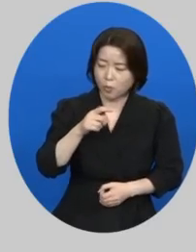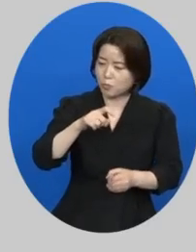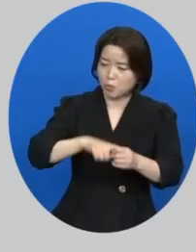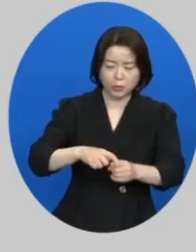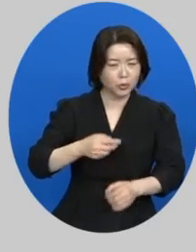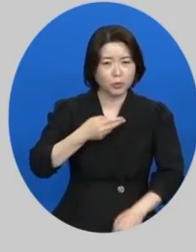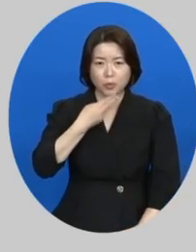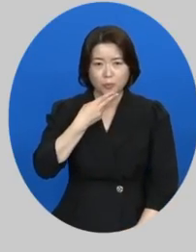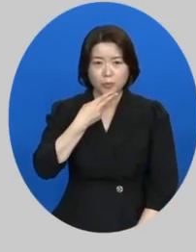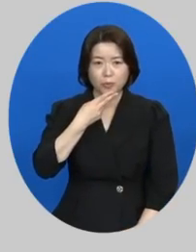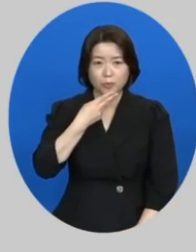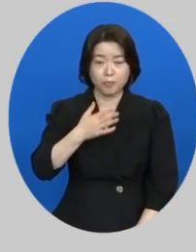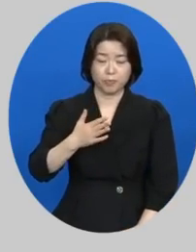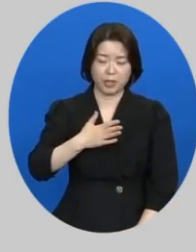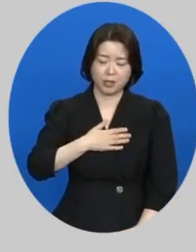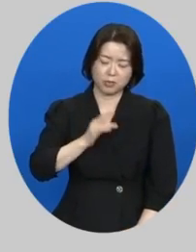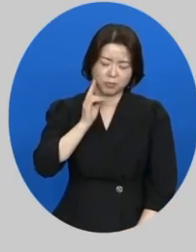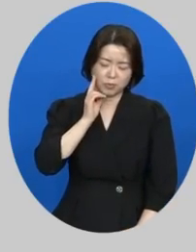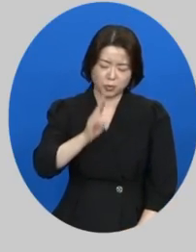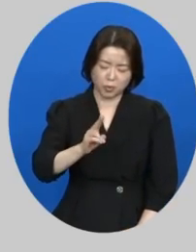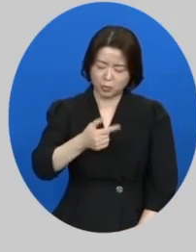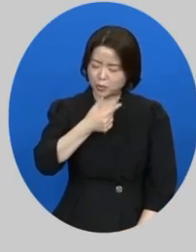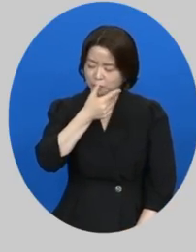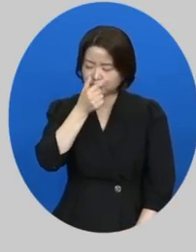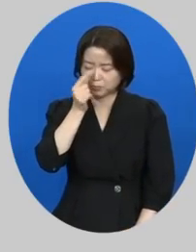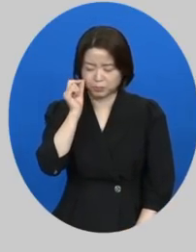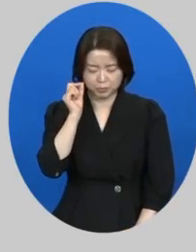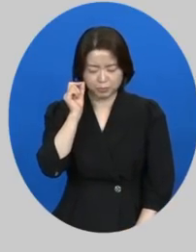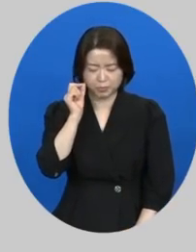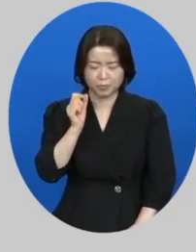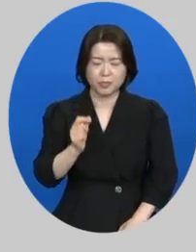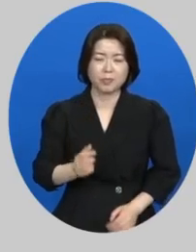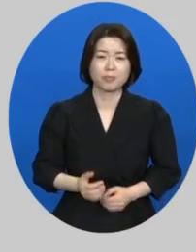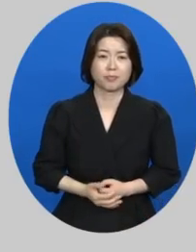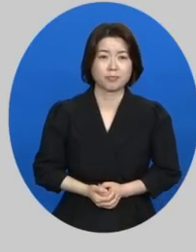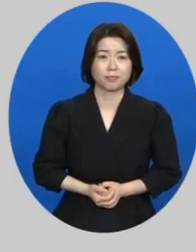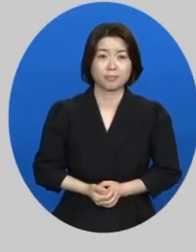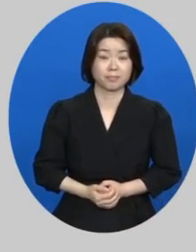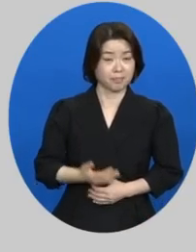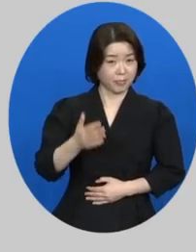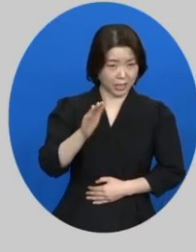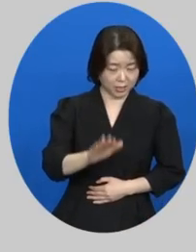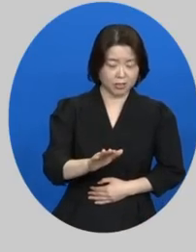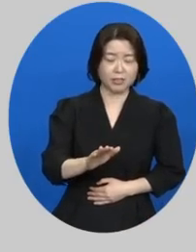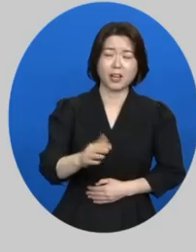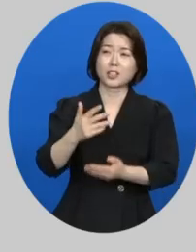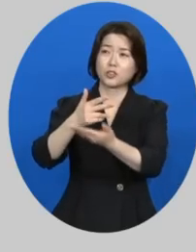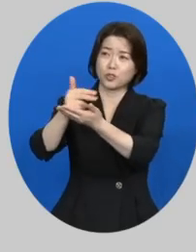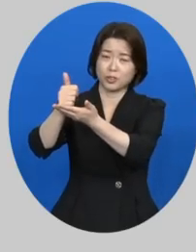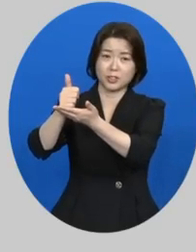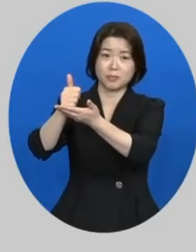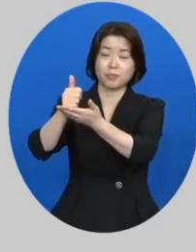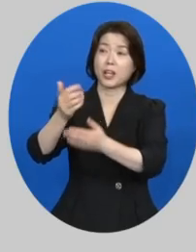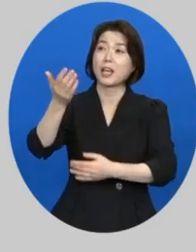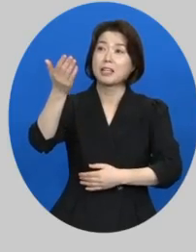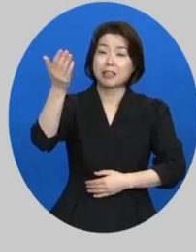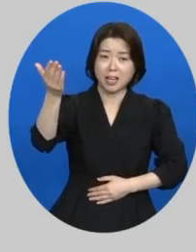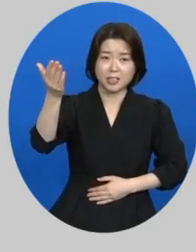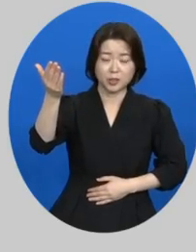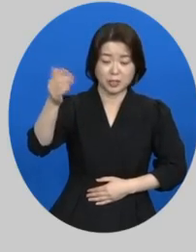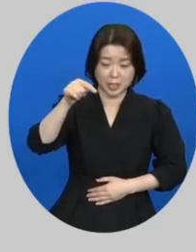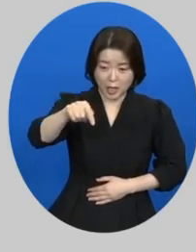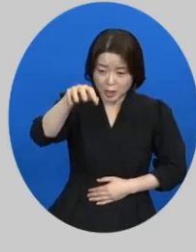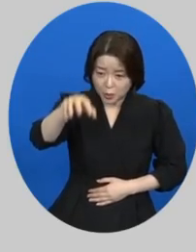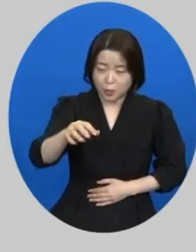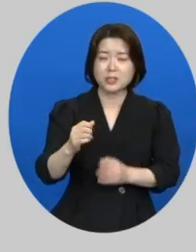없이 저는 너무도 부족합니다. 그러나 주님, 당신께서